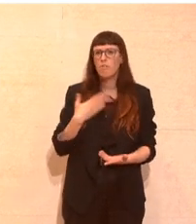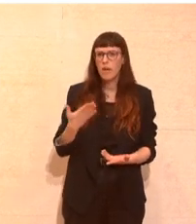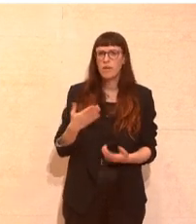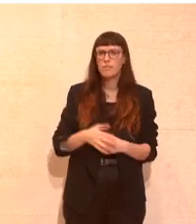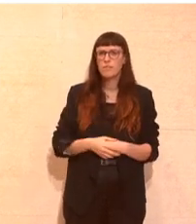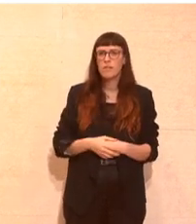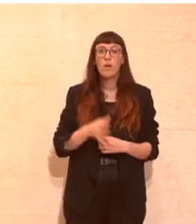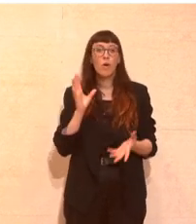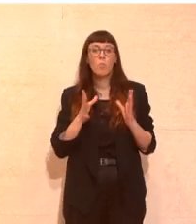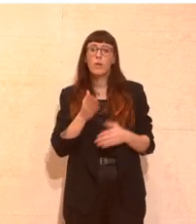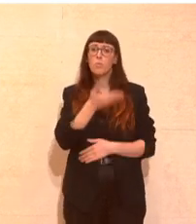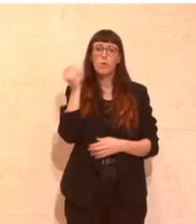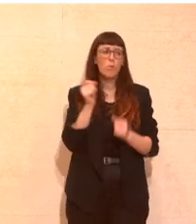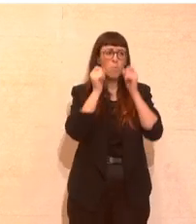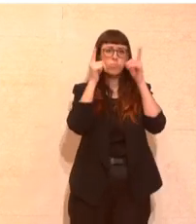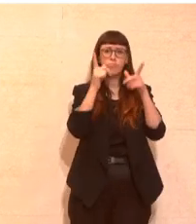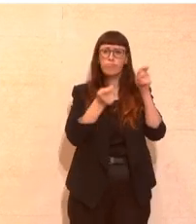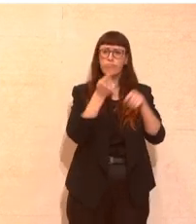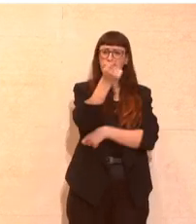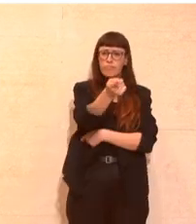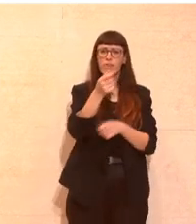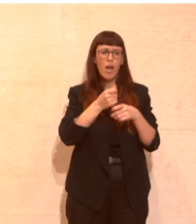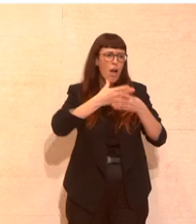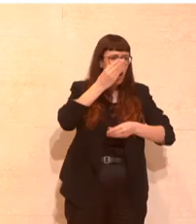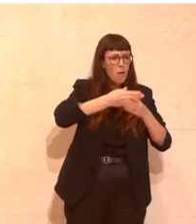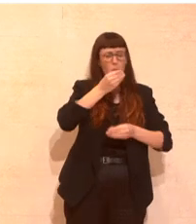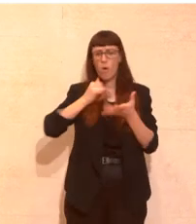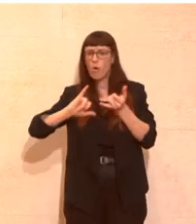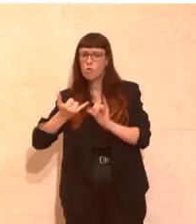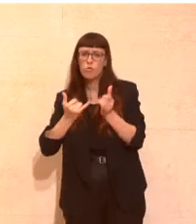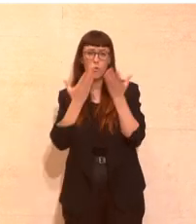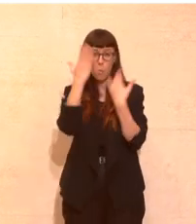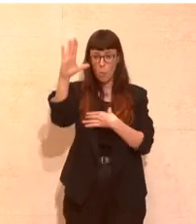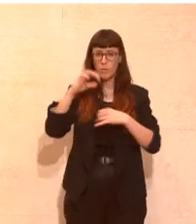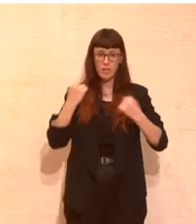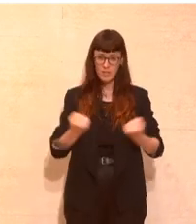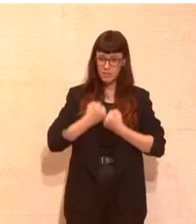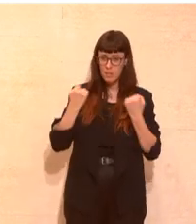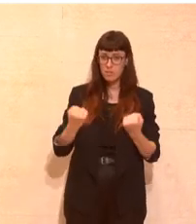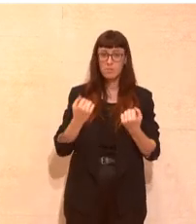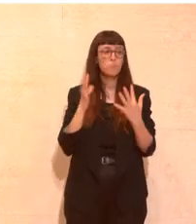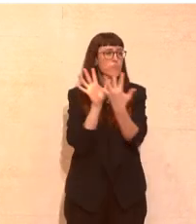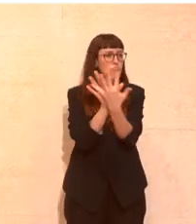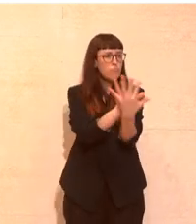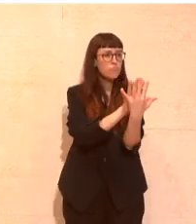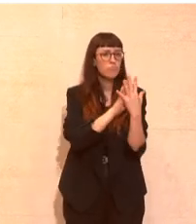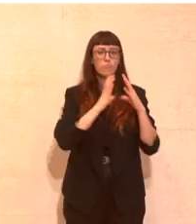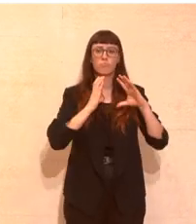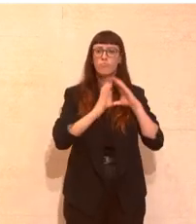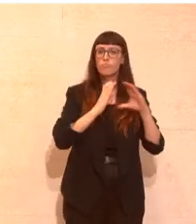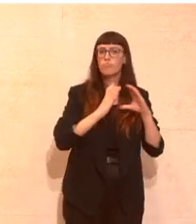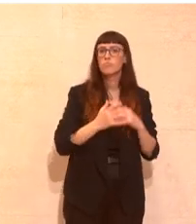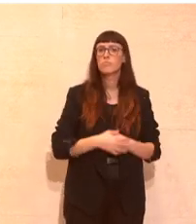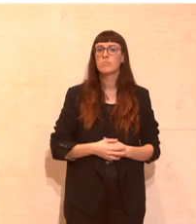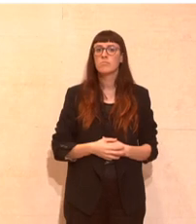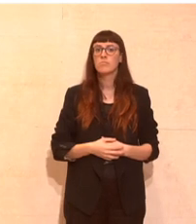et faire d'autres choses ? Apprendre, possiblement, jouer, très certainement, communiquer avec ses pairs. Et finalement, quand on